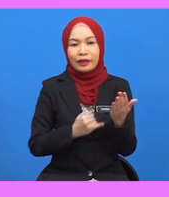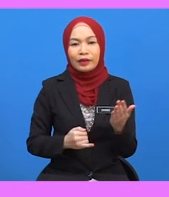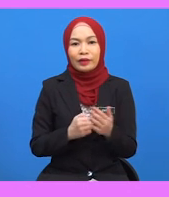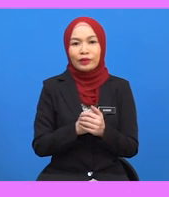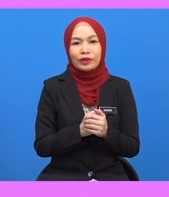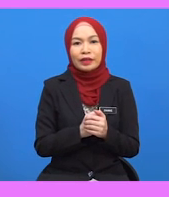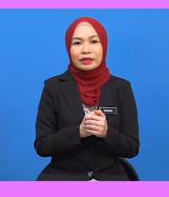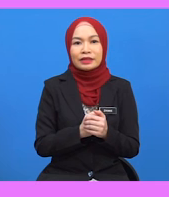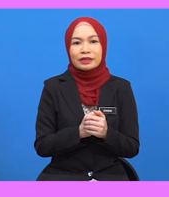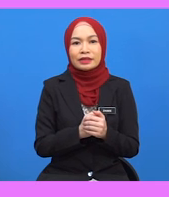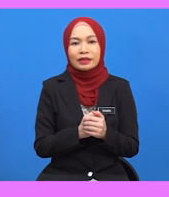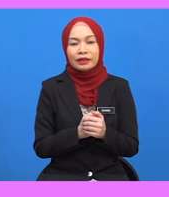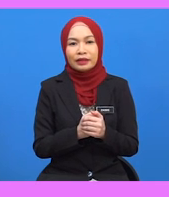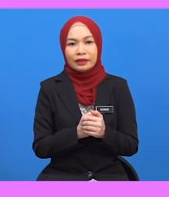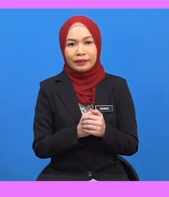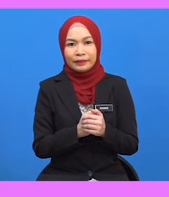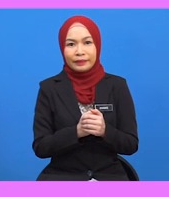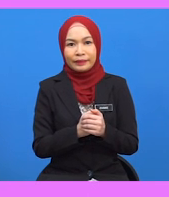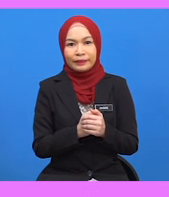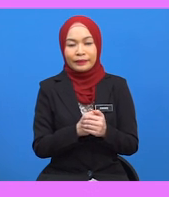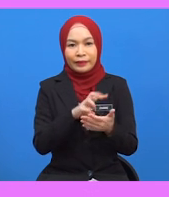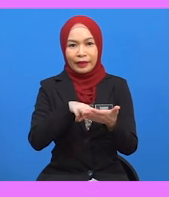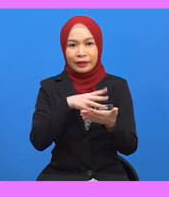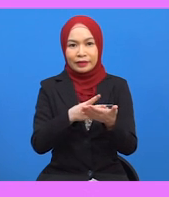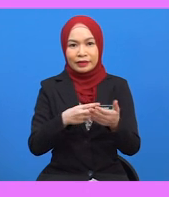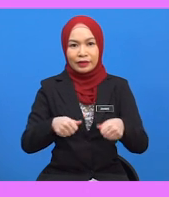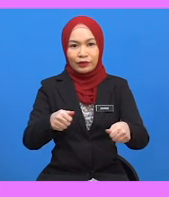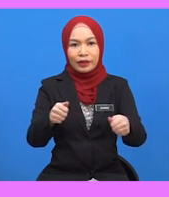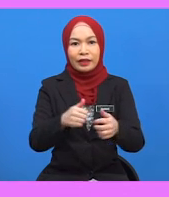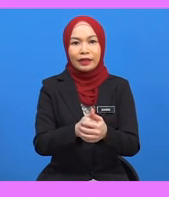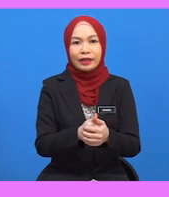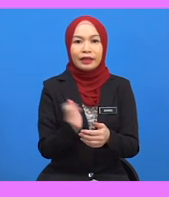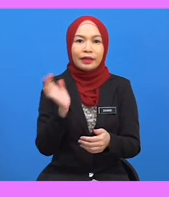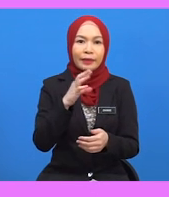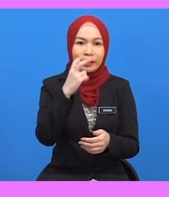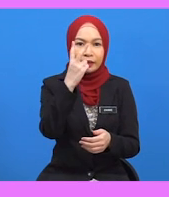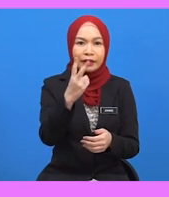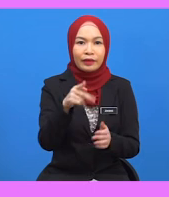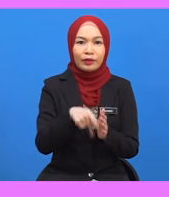Mari kita lihat contoh senarai item yang diwakili oleh pemboleh ubah L.